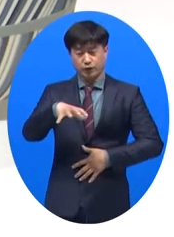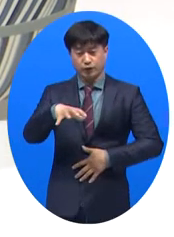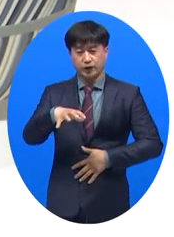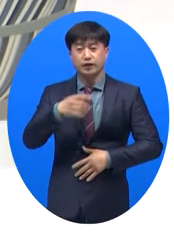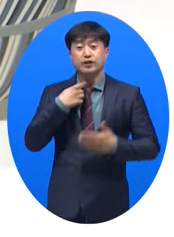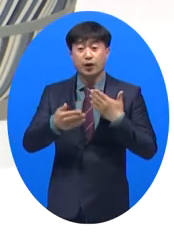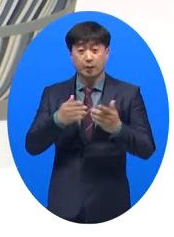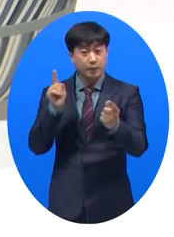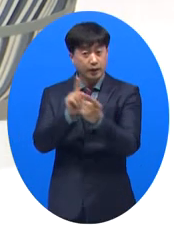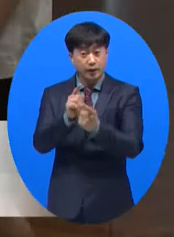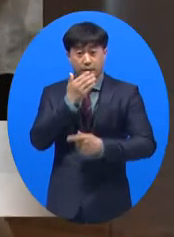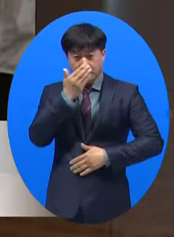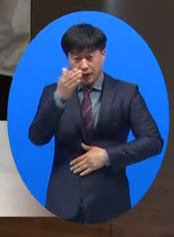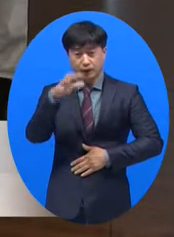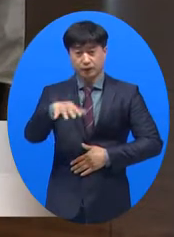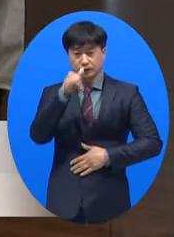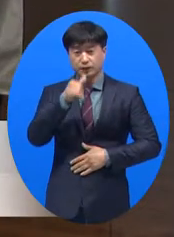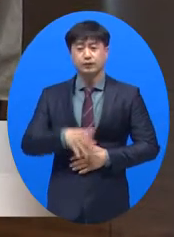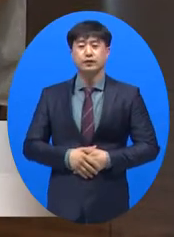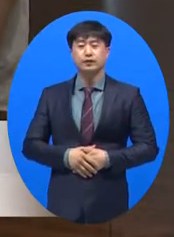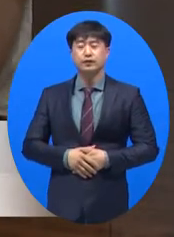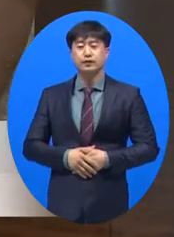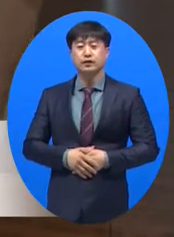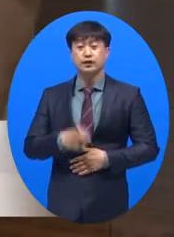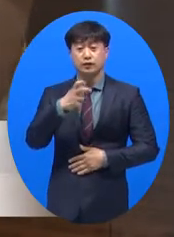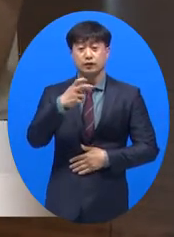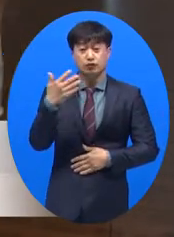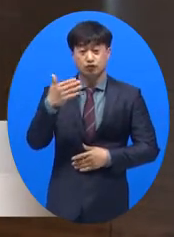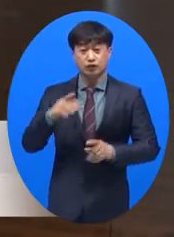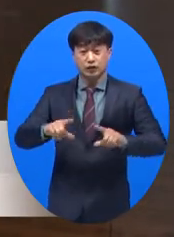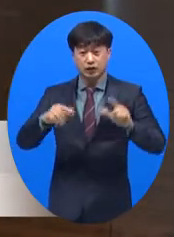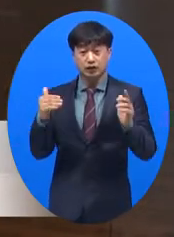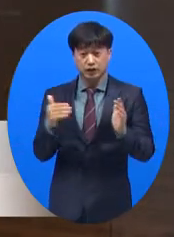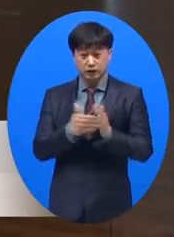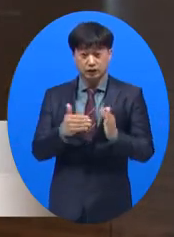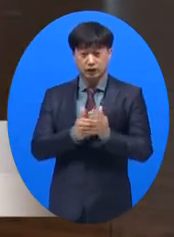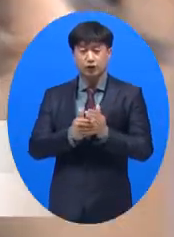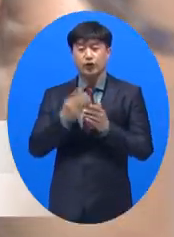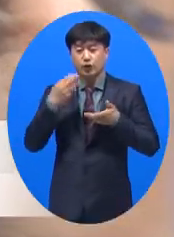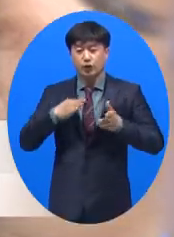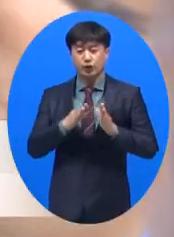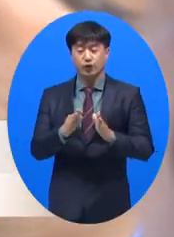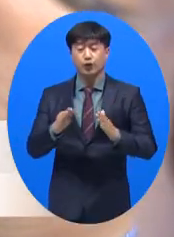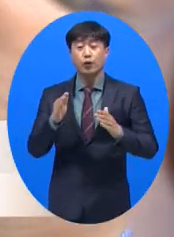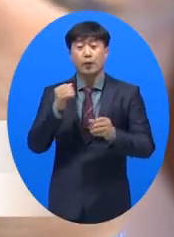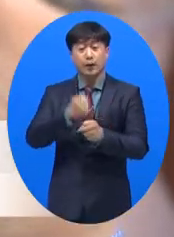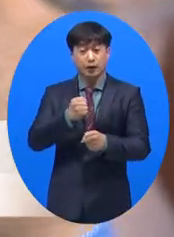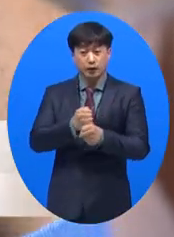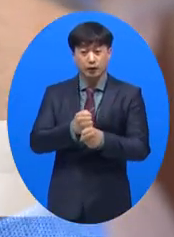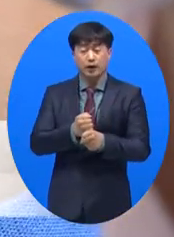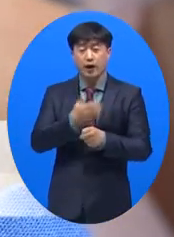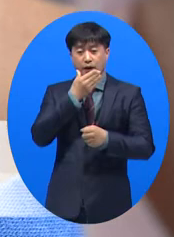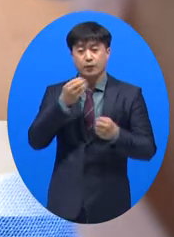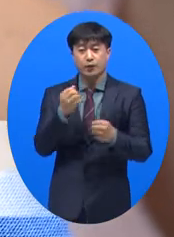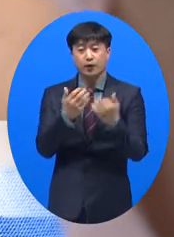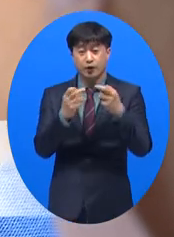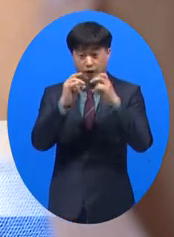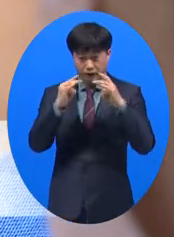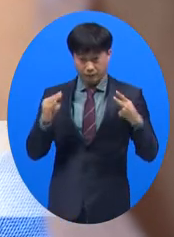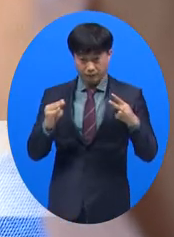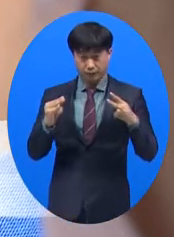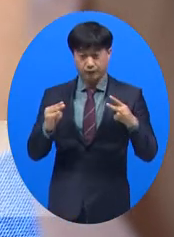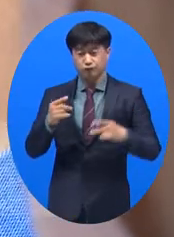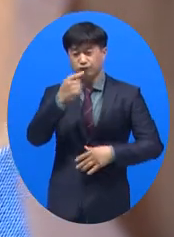체험하고 만날 수 있는 곳이 있습니다 지난 29일까지 열린 경기에 공해 행복한 푼 되요 눈과 손이 즐거운 현장으로 함께